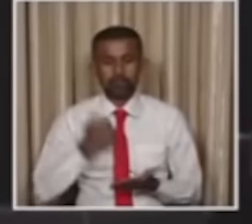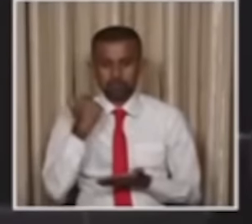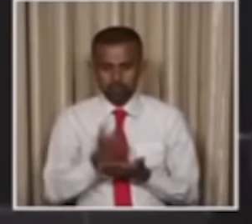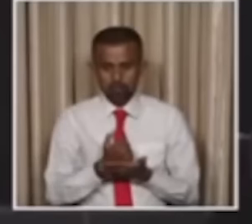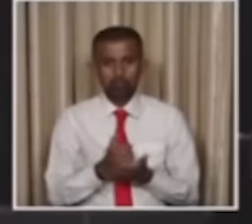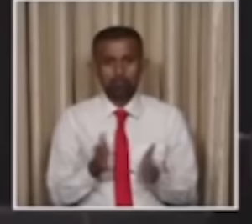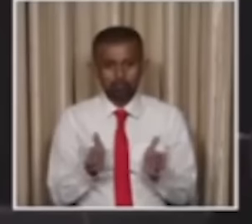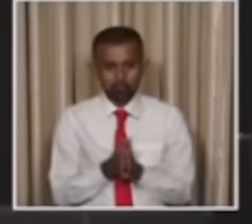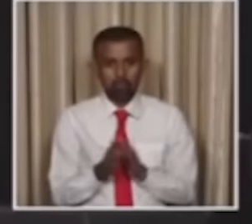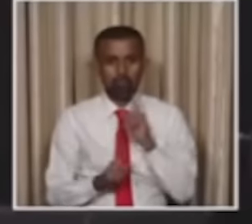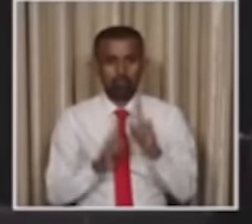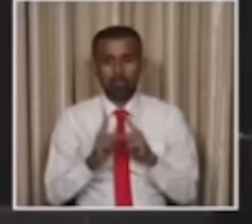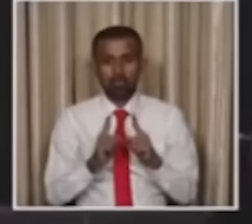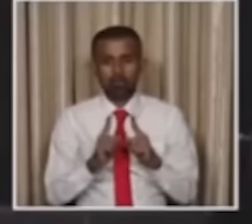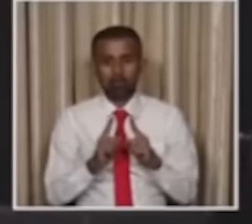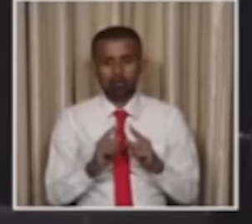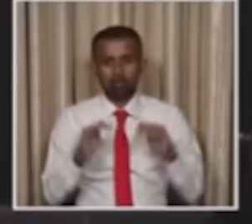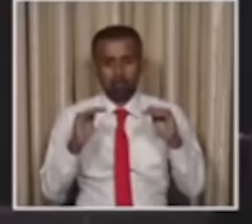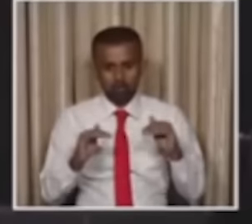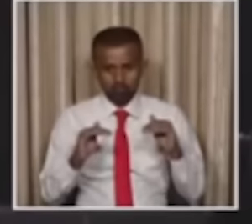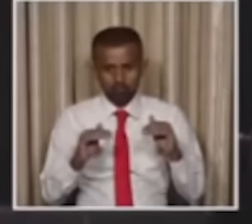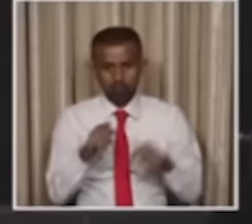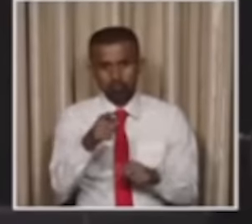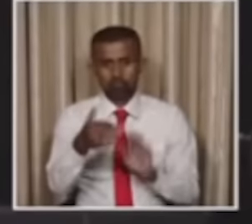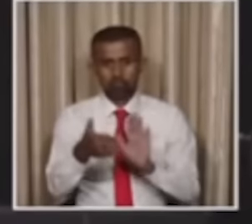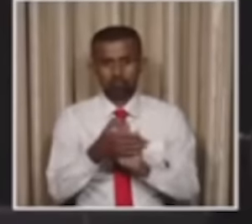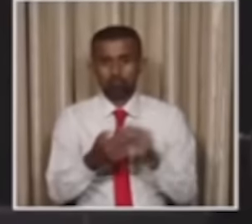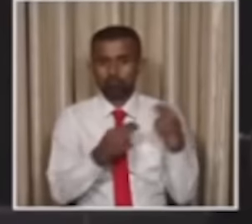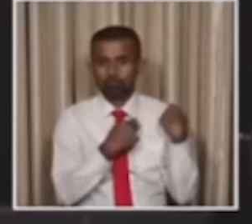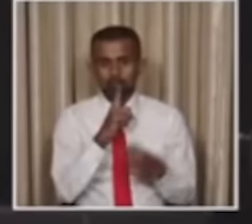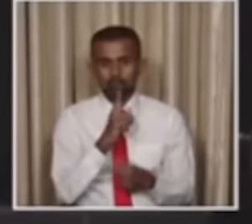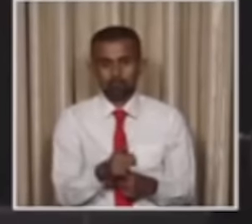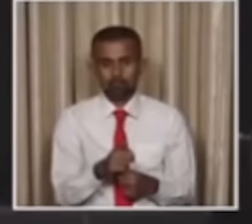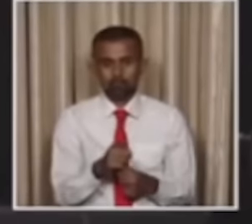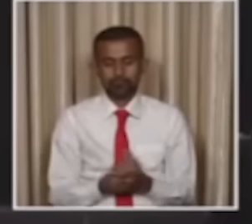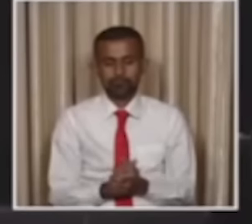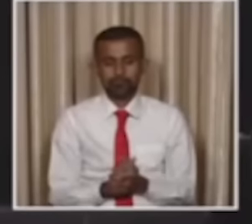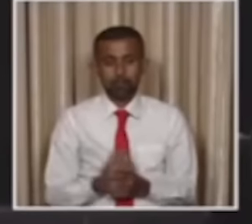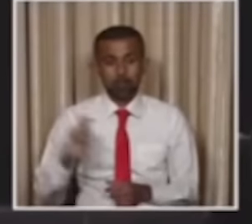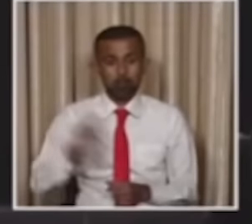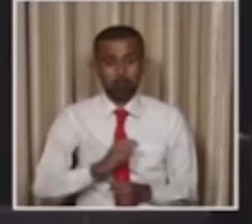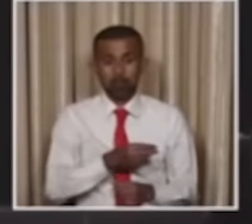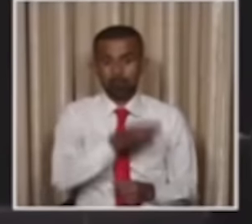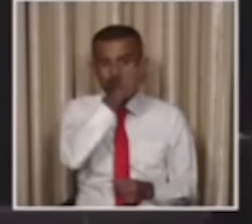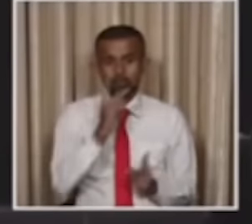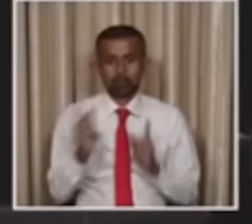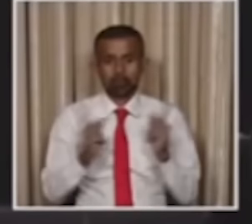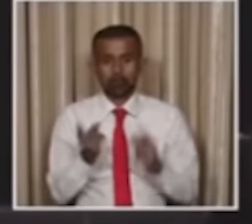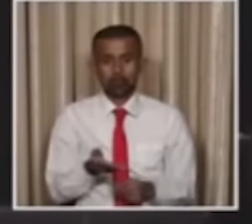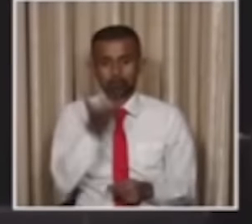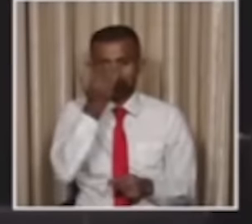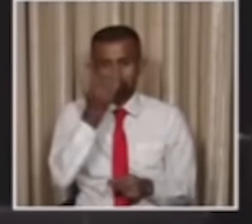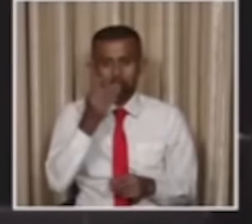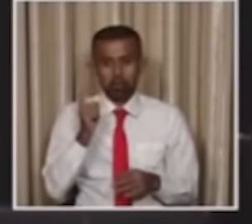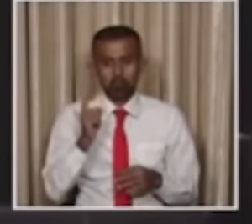සංචාරකයේ අඩු වෙලා නම්, ආදායම් අඩු වෙලා නම් අපි ඉන්නේ ඔබතුමාත් එක්ක. මම මේ වගකීමකින් කියන්නේ. හැබැයි ආදායම් වැඩි වෙලා සංචාරකයොත් වැඩි වෙලා මේ